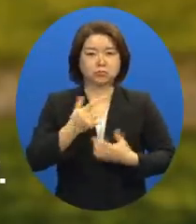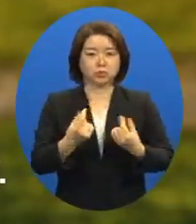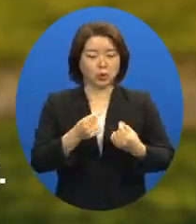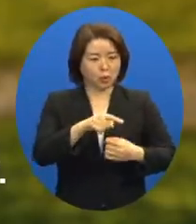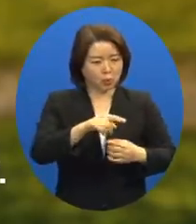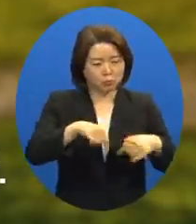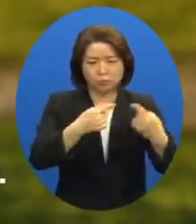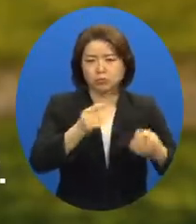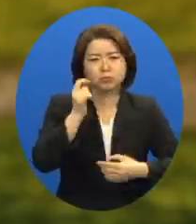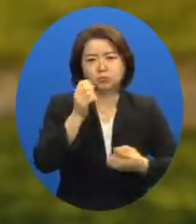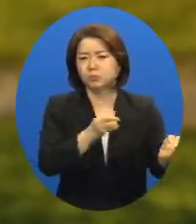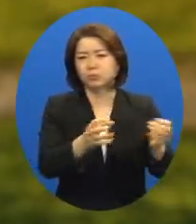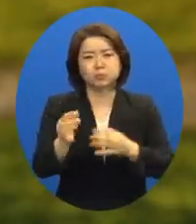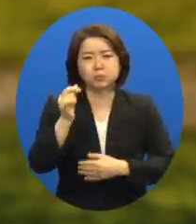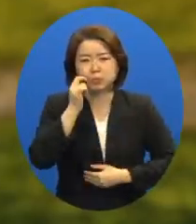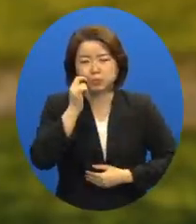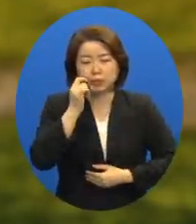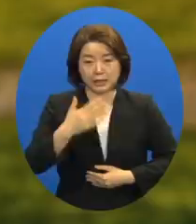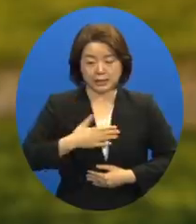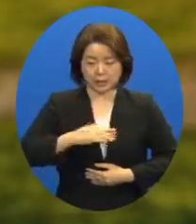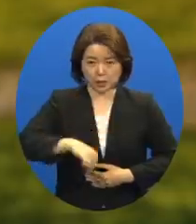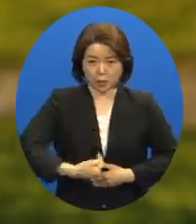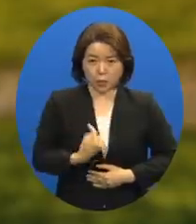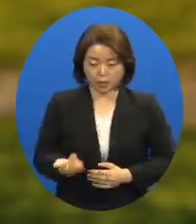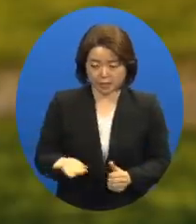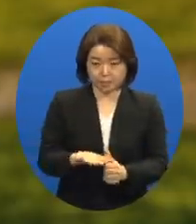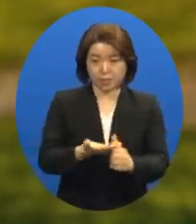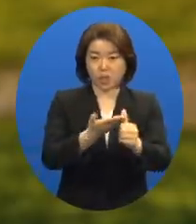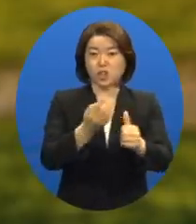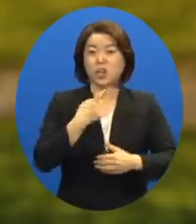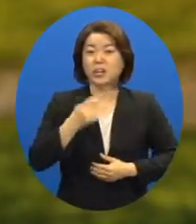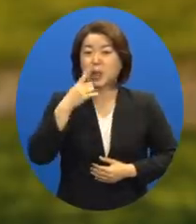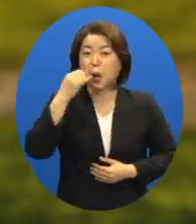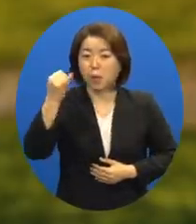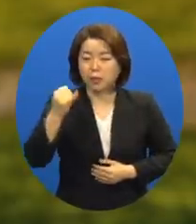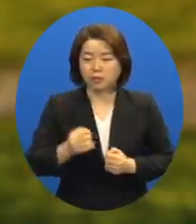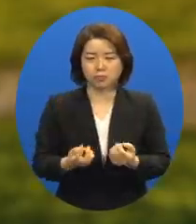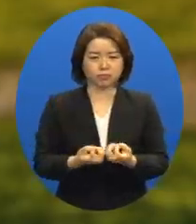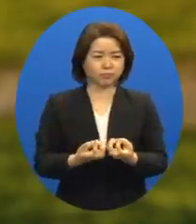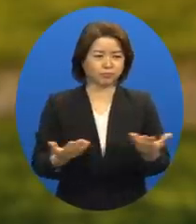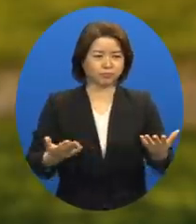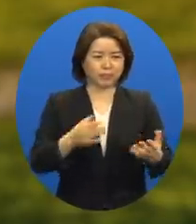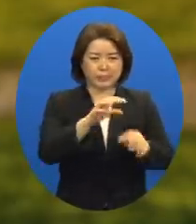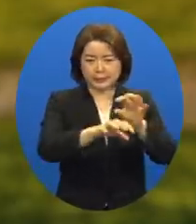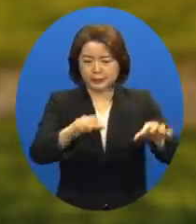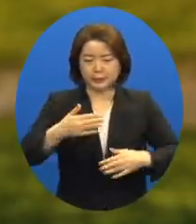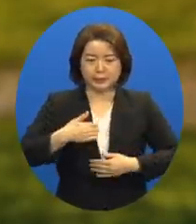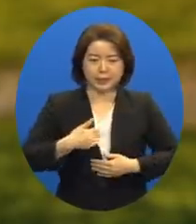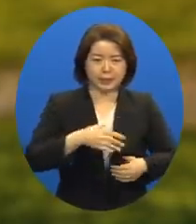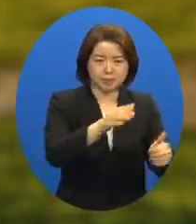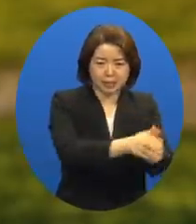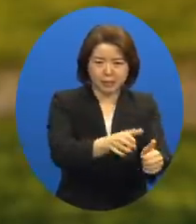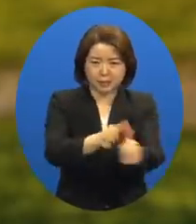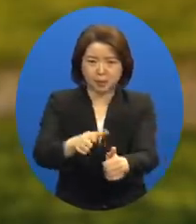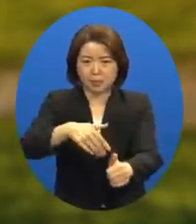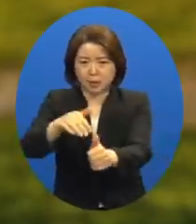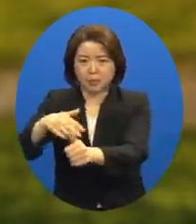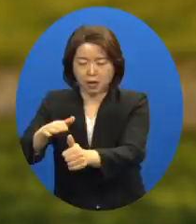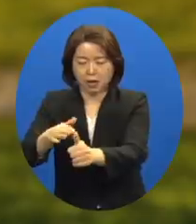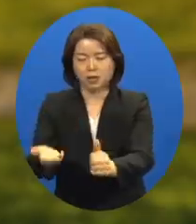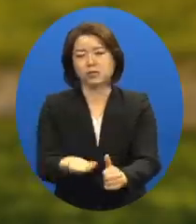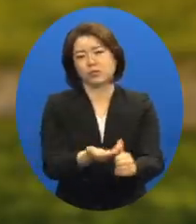수가 없었습니다. 저를 홀로 키우셔야 했던 어머니는 어쩔 수 없이 이곳저곳에 저를 맡겨가며 키우실 수밖에